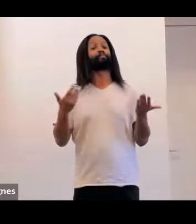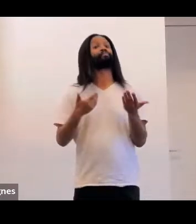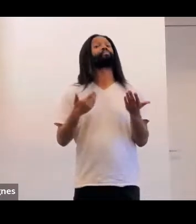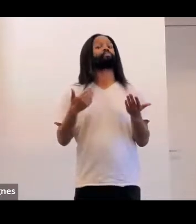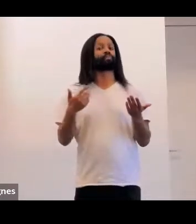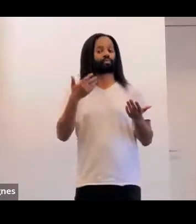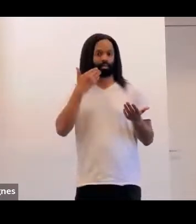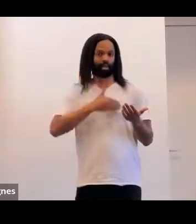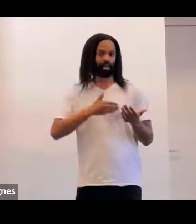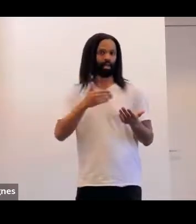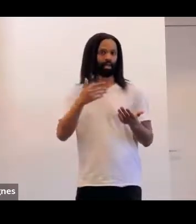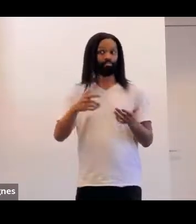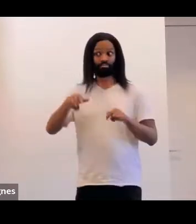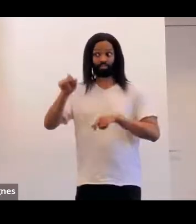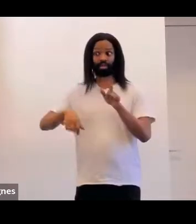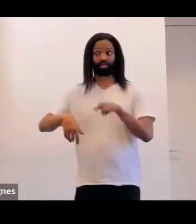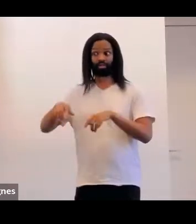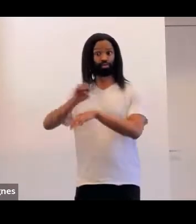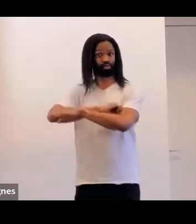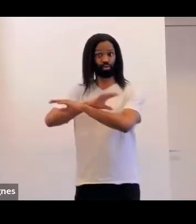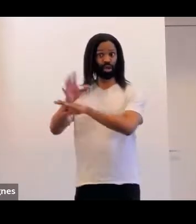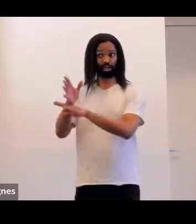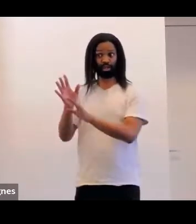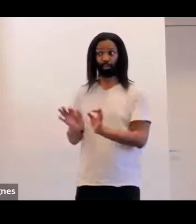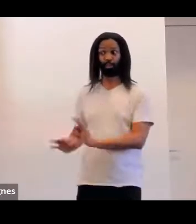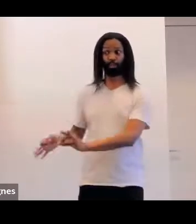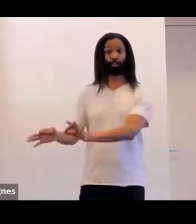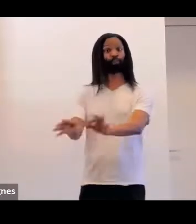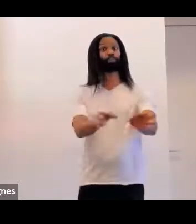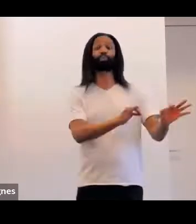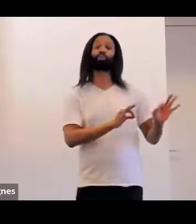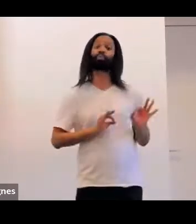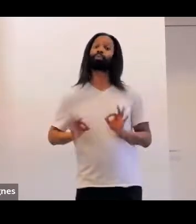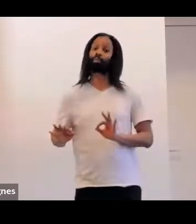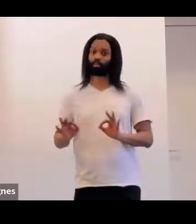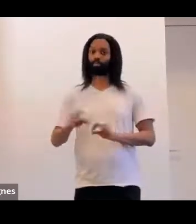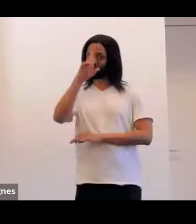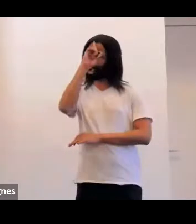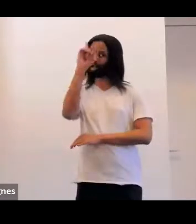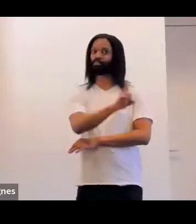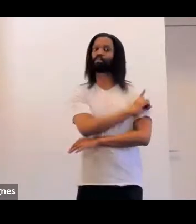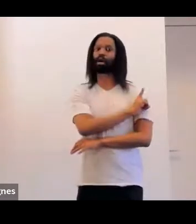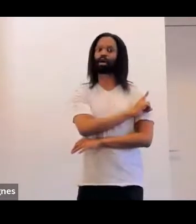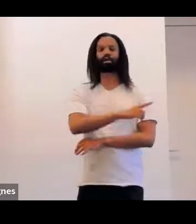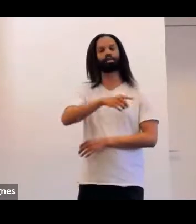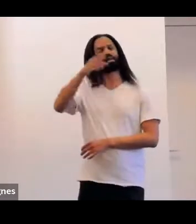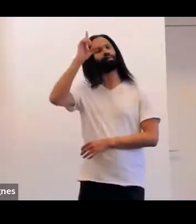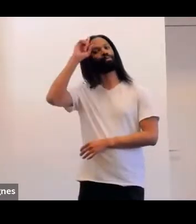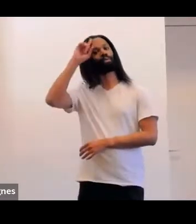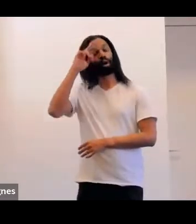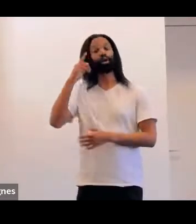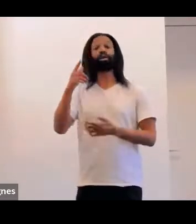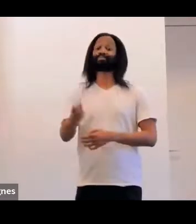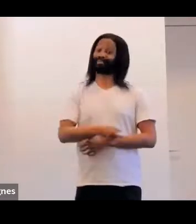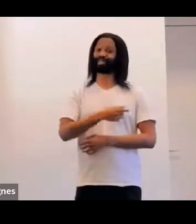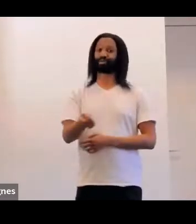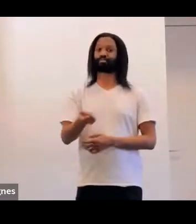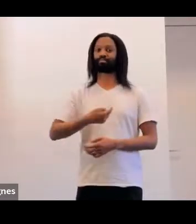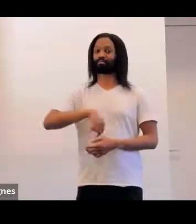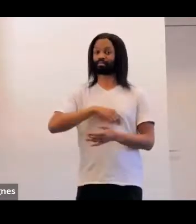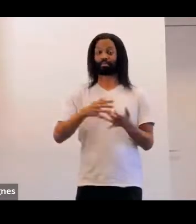de la présence de tout journaliste pour permettre aussi, évidemment, le respect dû